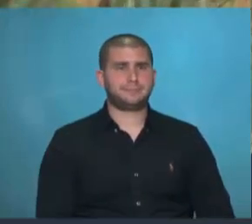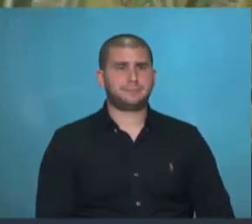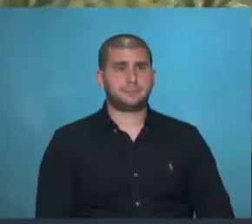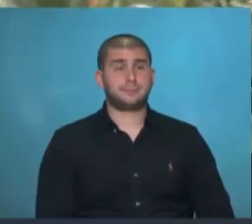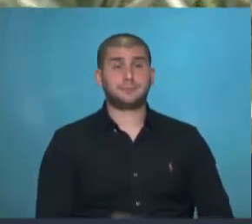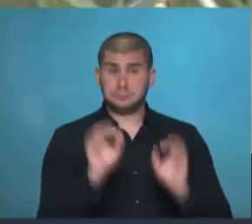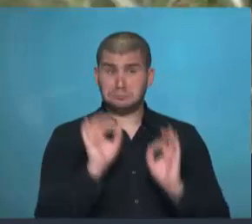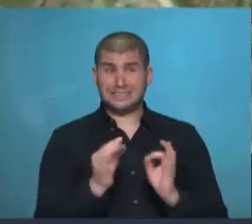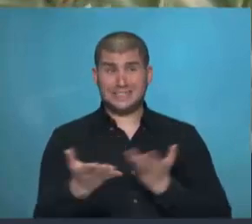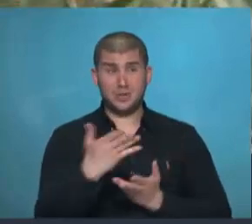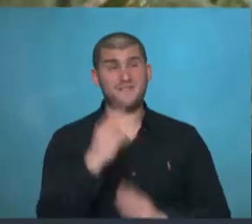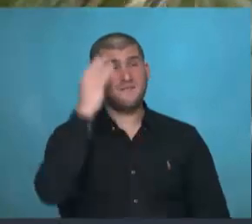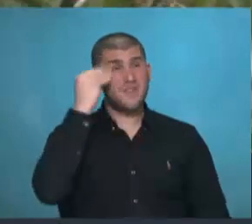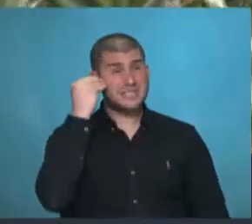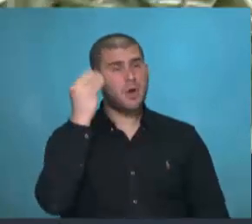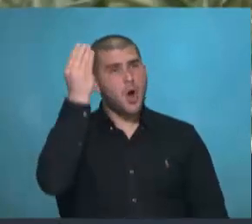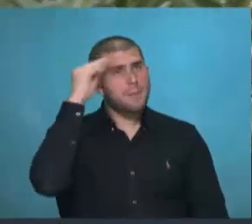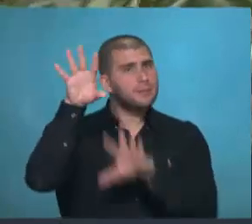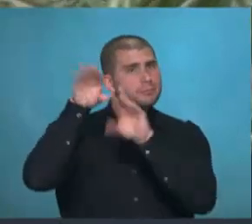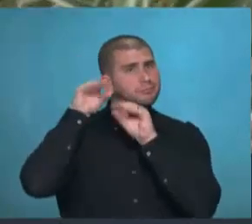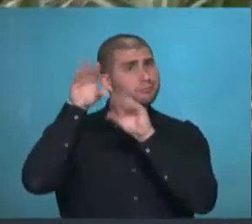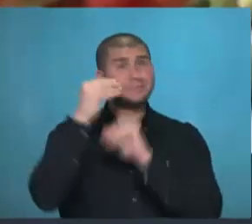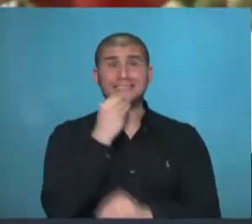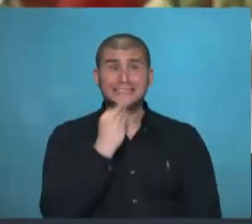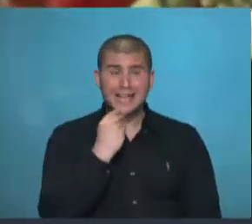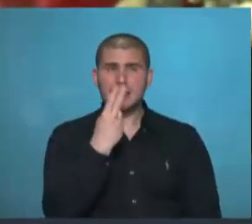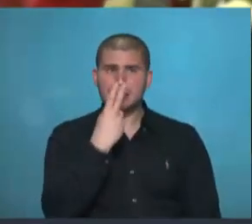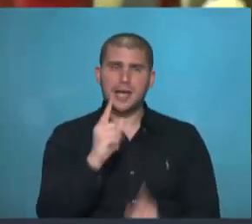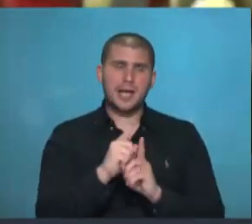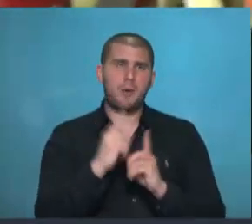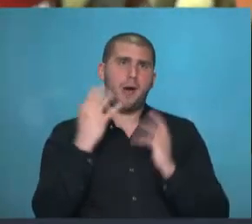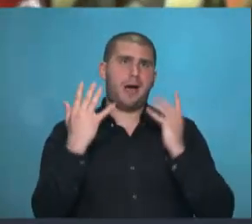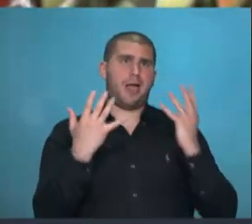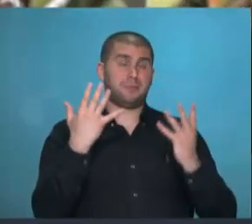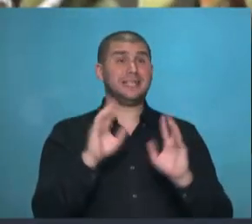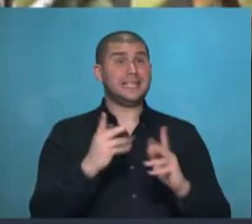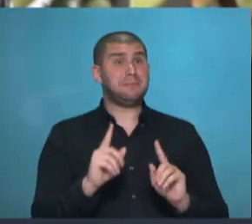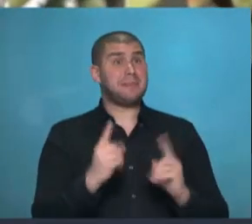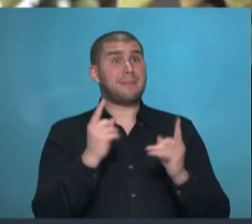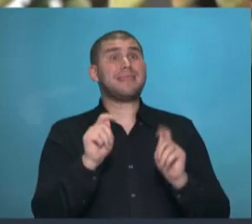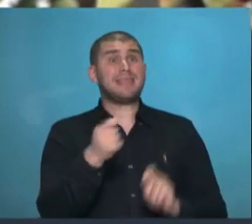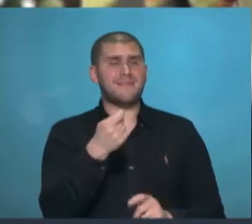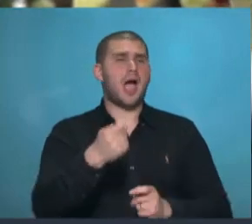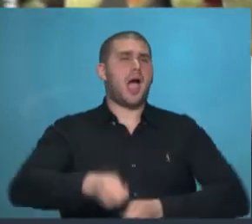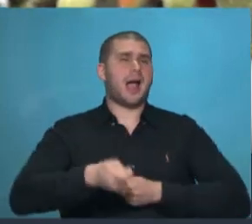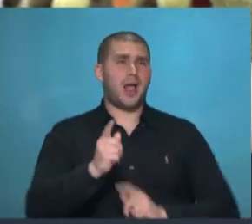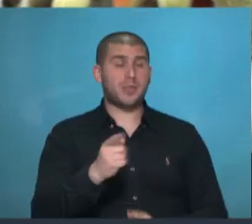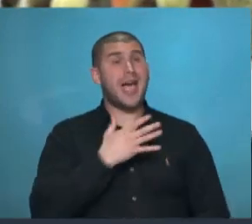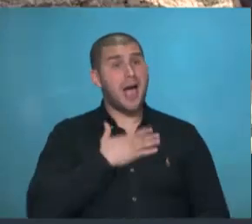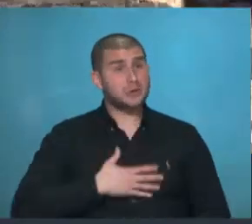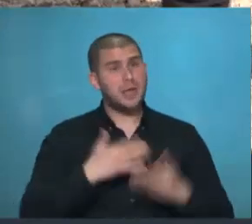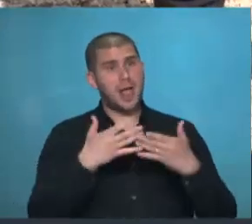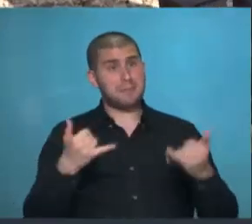המציאות הזאת של פלסטינים שלומדים מישראל נראית כמעט אוטופית. היא מתקיימת דווקא בחקלאות, כשהרצון